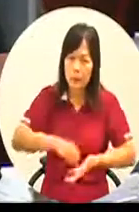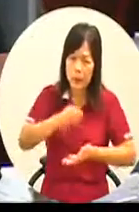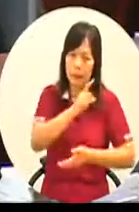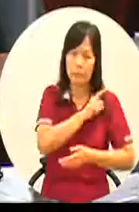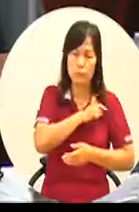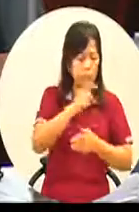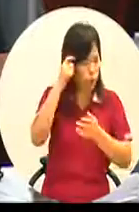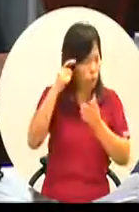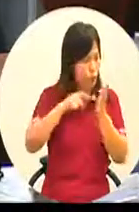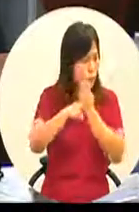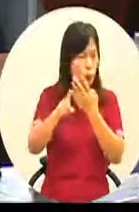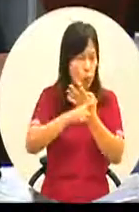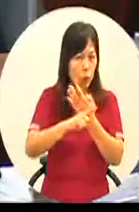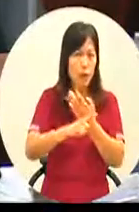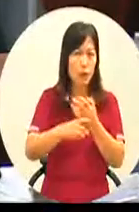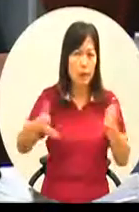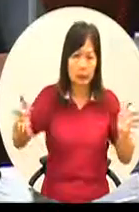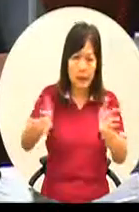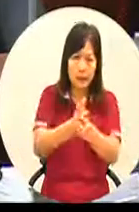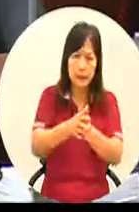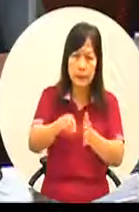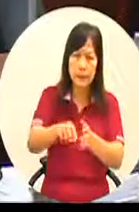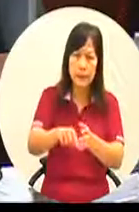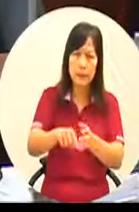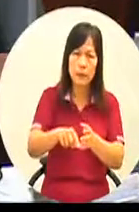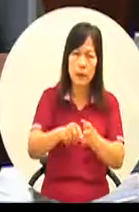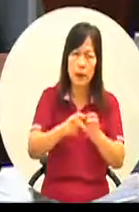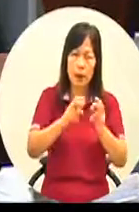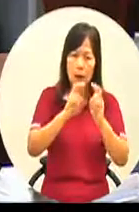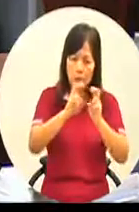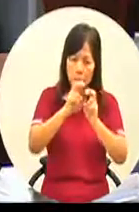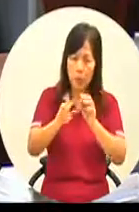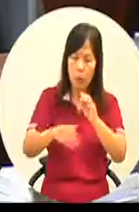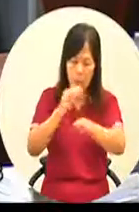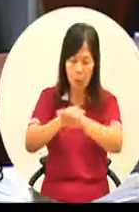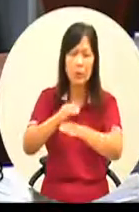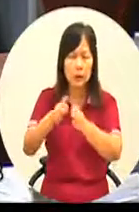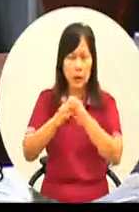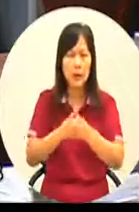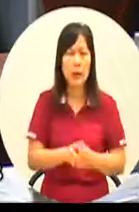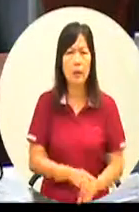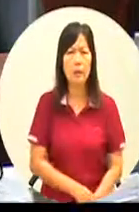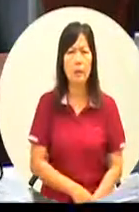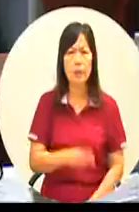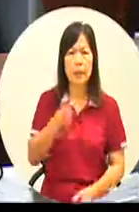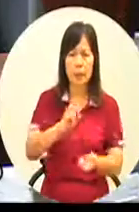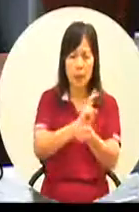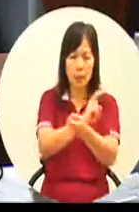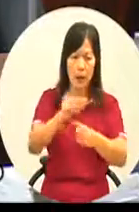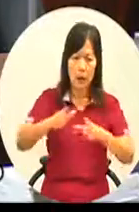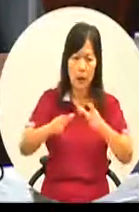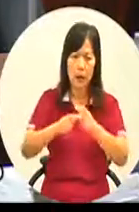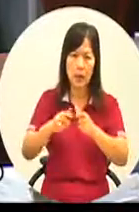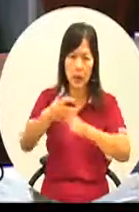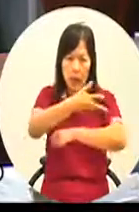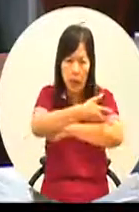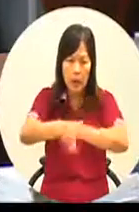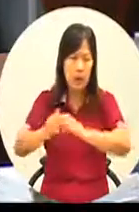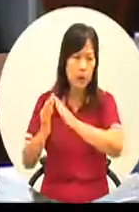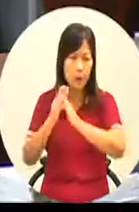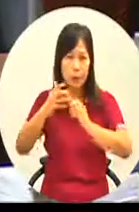个专业啊，共同吼来甲这个吼捷运来完成吼啊。另外一个是林园的海岸富裕计划。哦，这